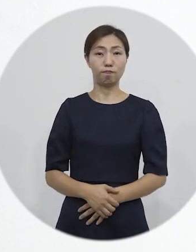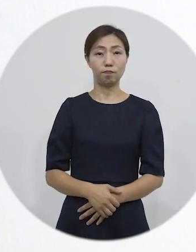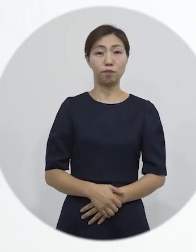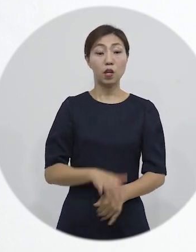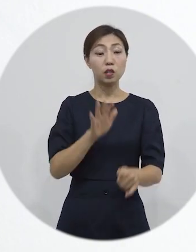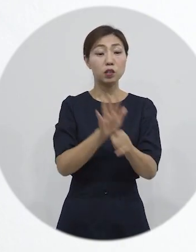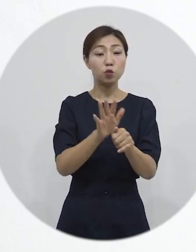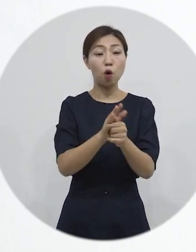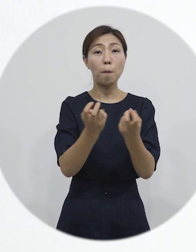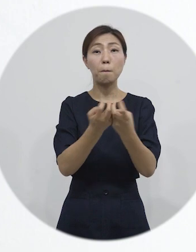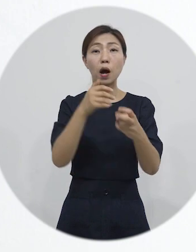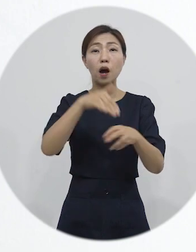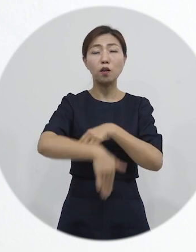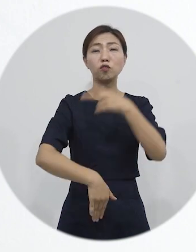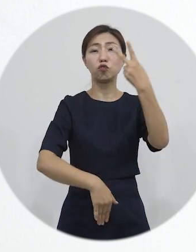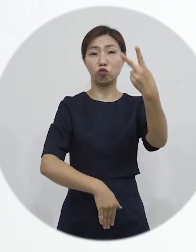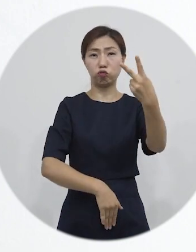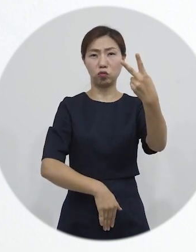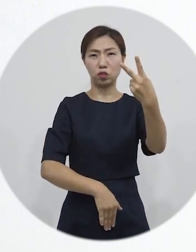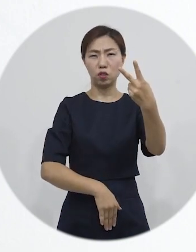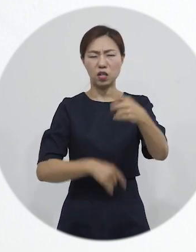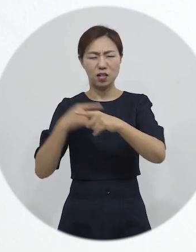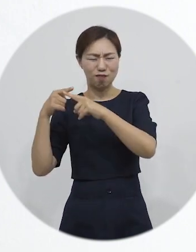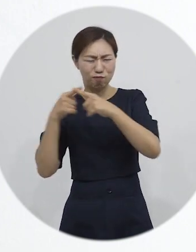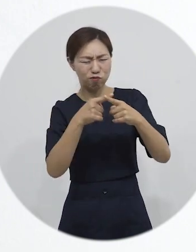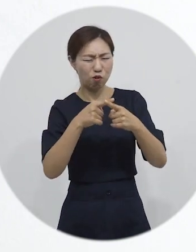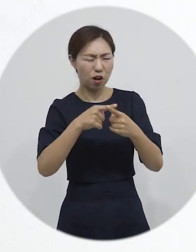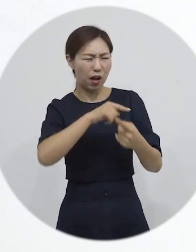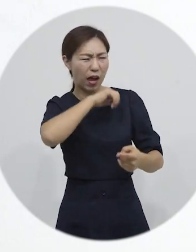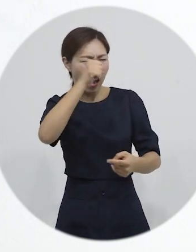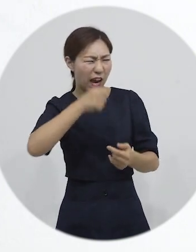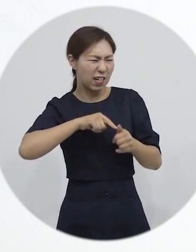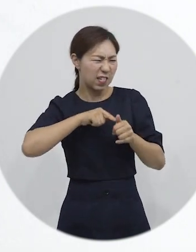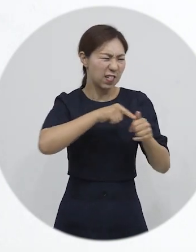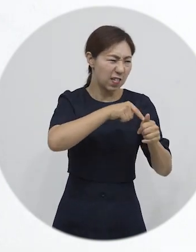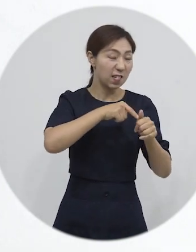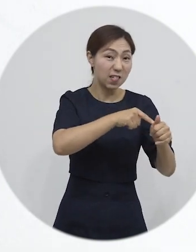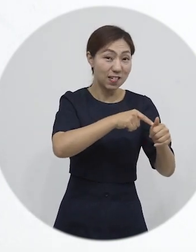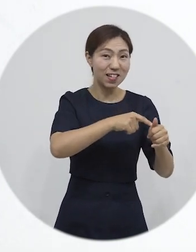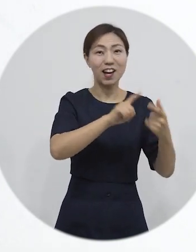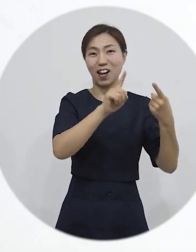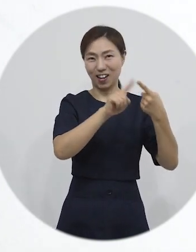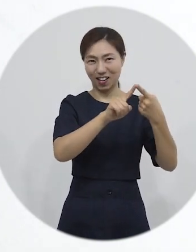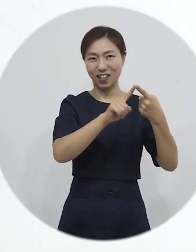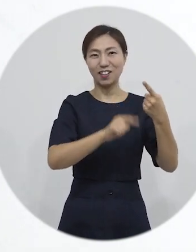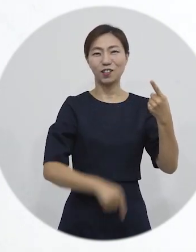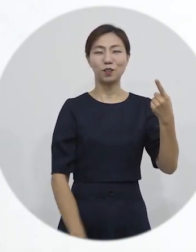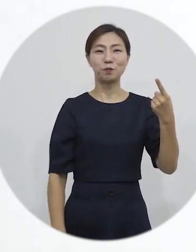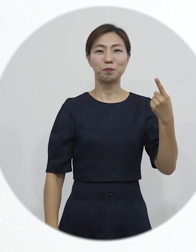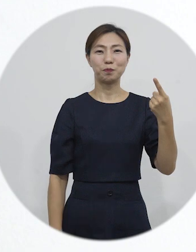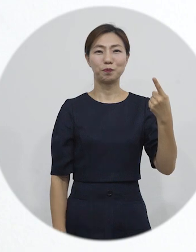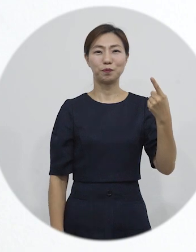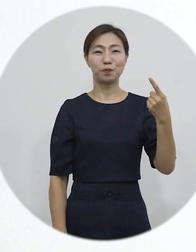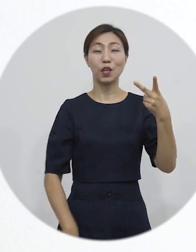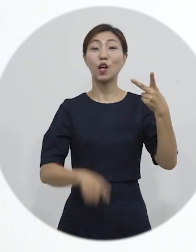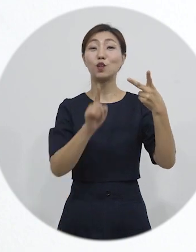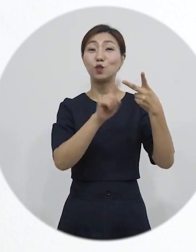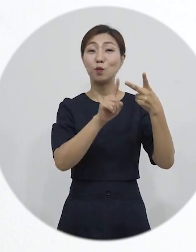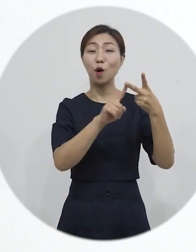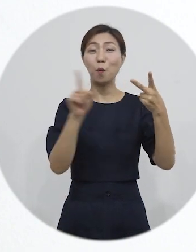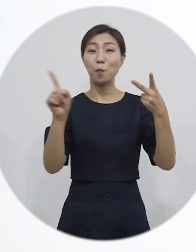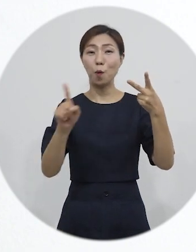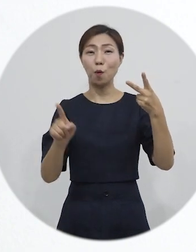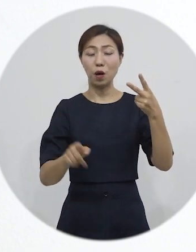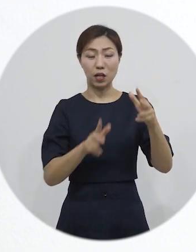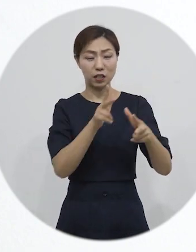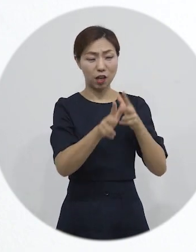방법이 있겠죠. 무조건 받아주세요! 라고 이렇게 강요하는 방법이 있을 거고요. 그게 아니라